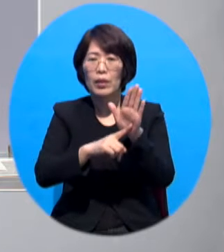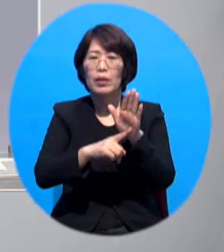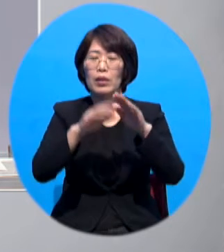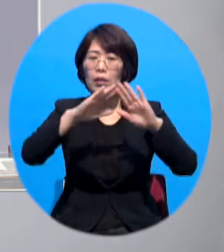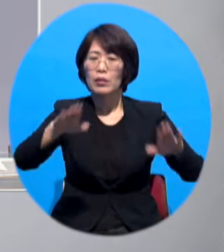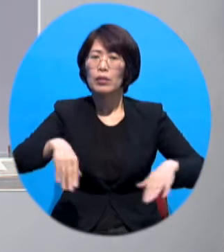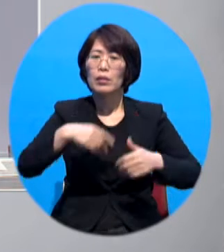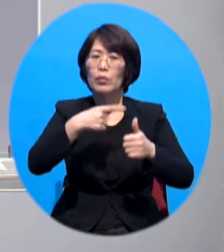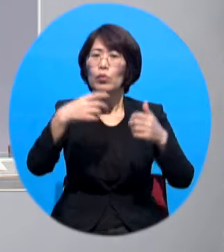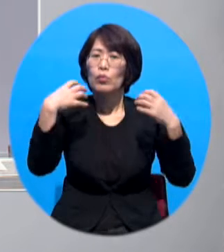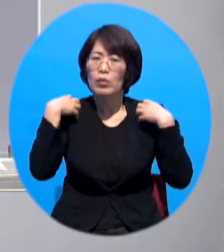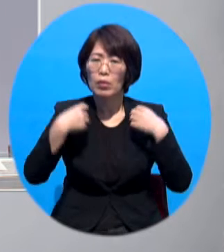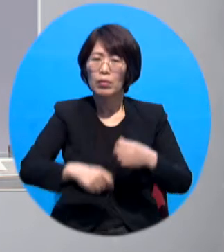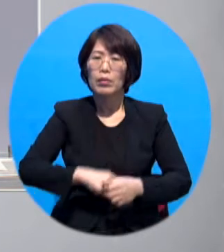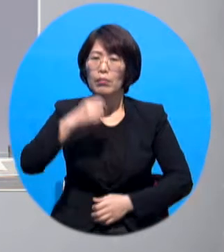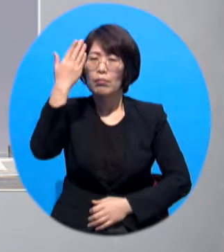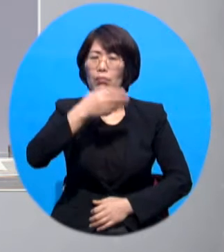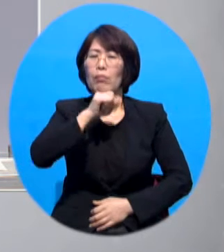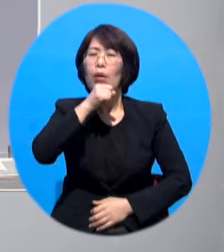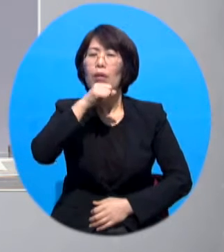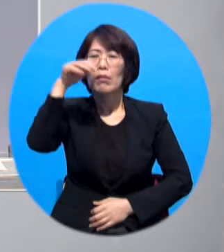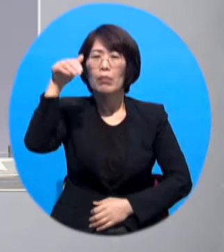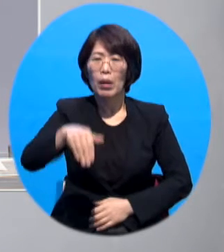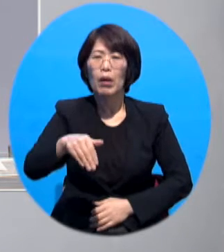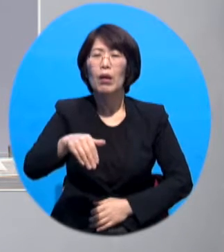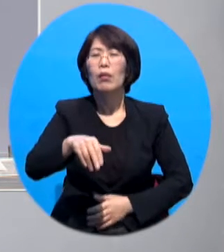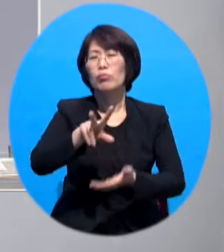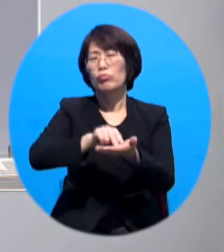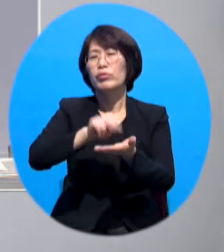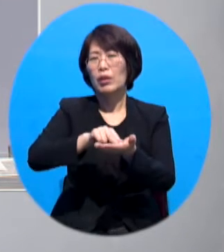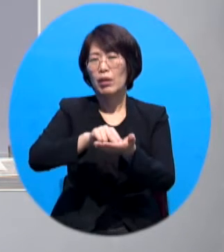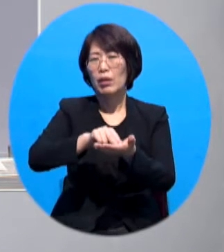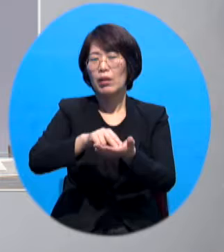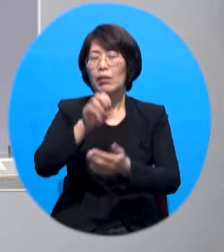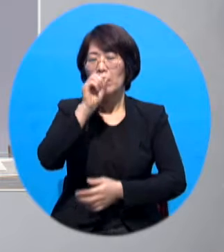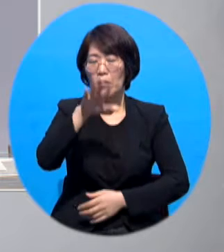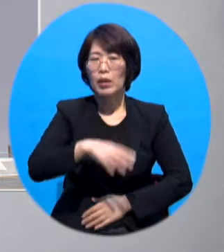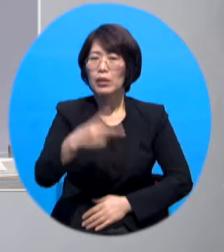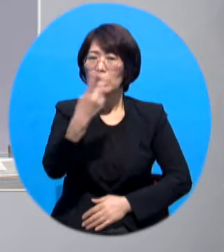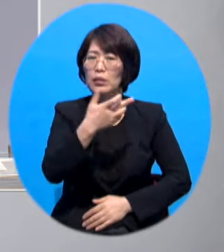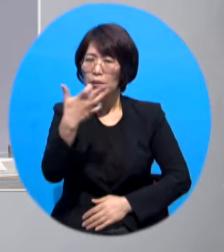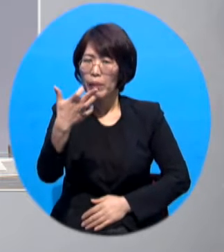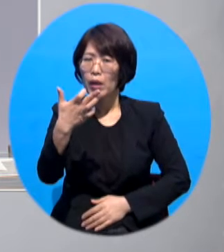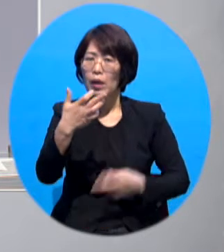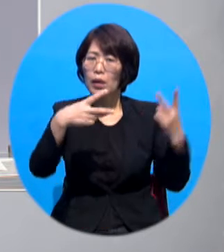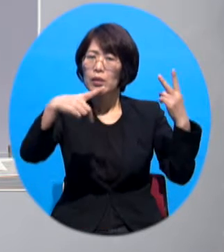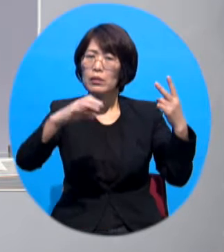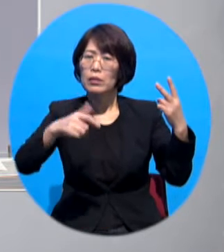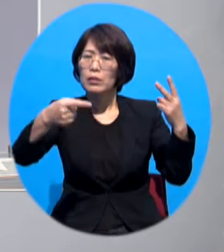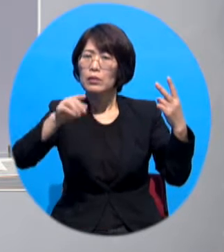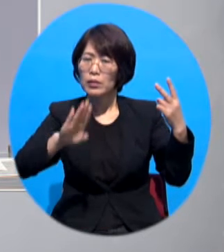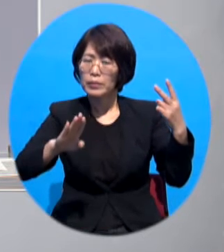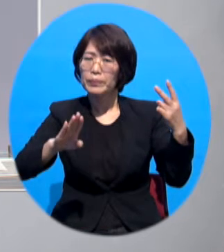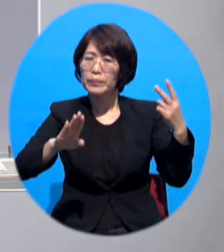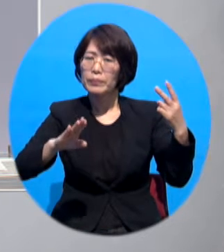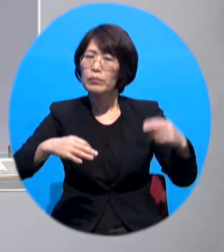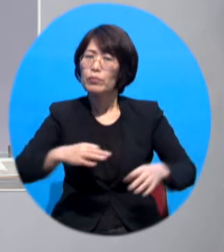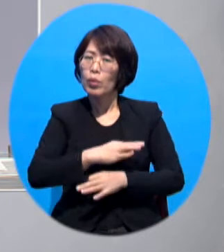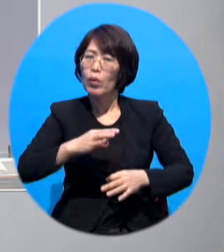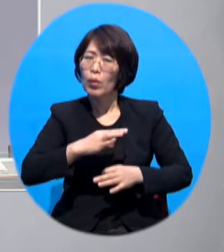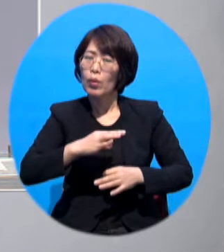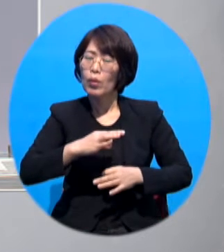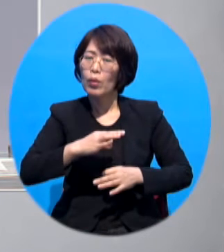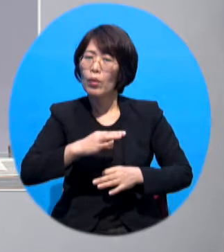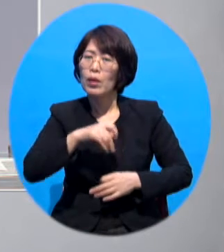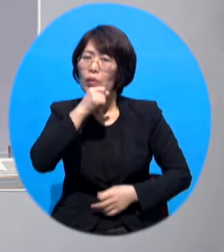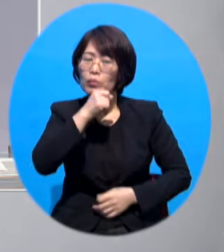전남 격정이 청년도 하락 문제를 지적하였습니다 2018년 2등급이 어떤 부패방지 시체 평가는